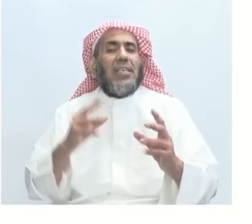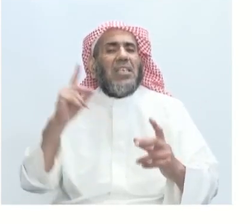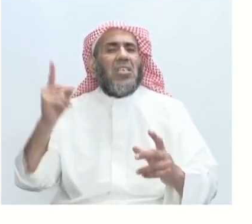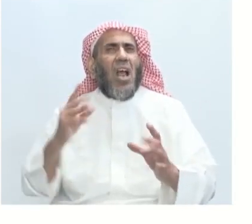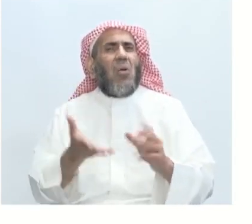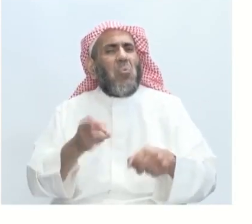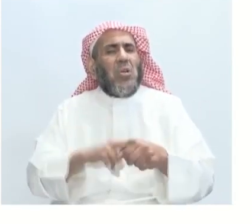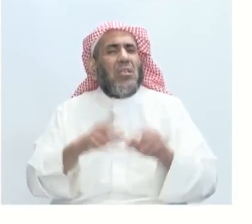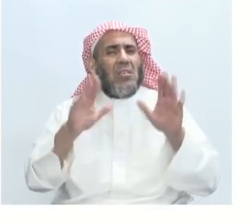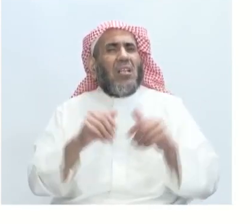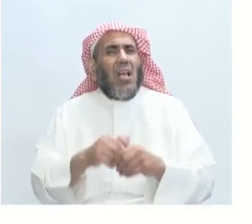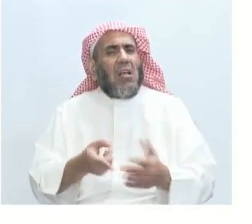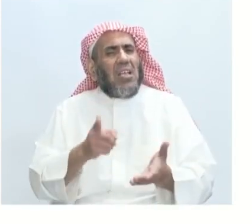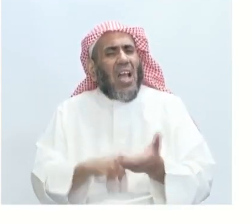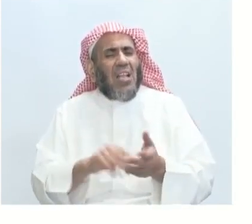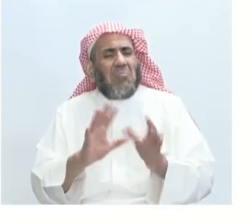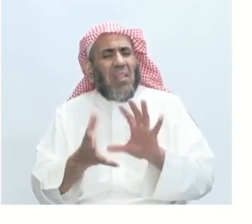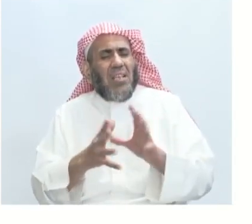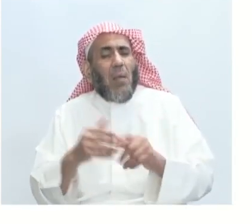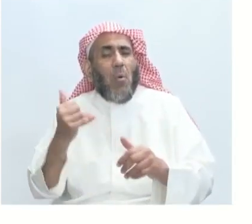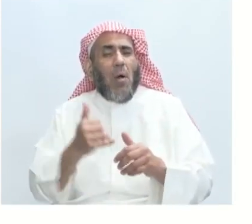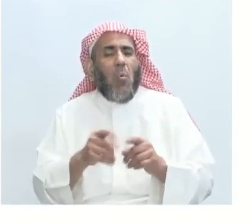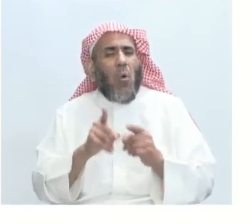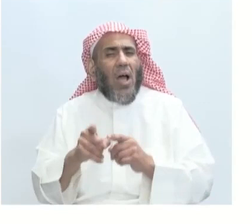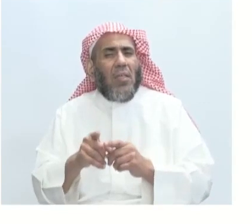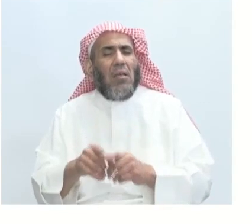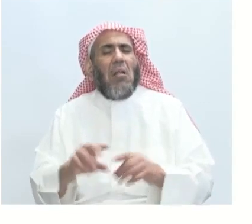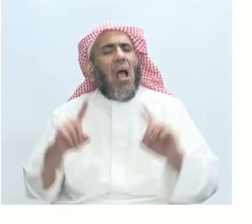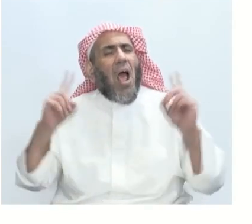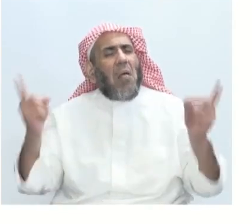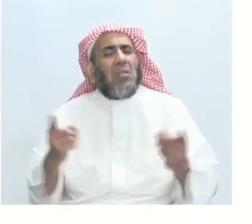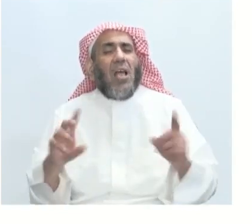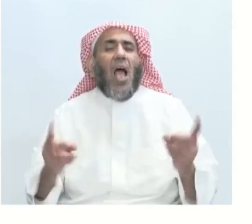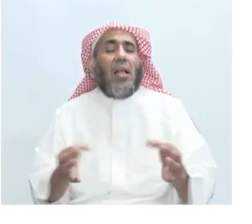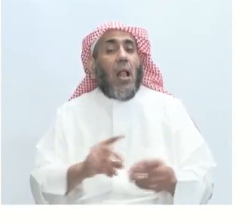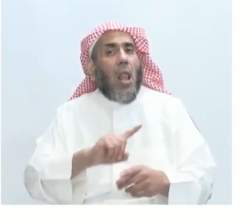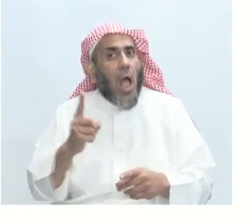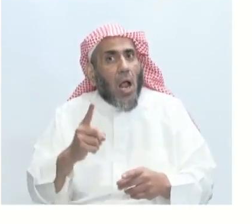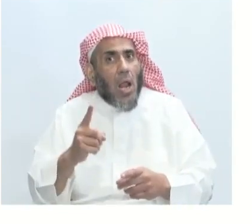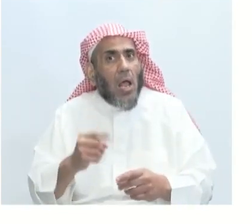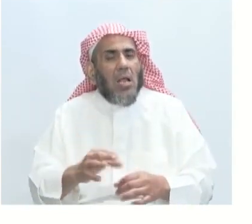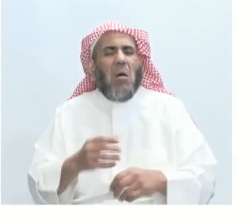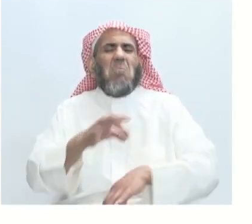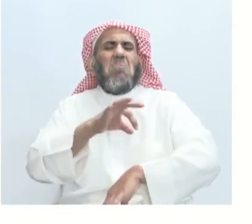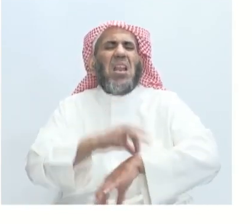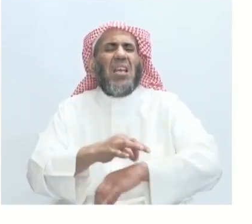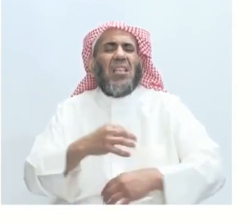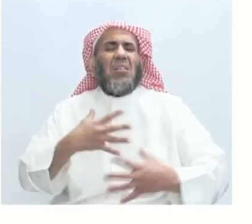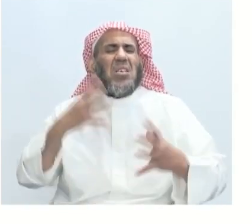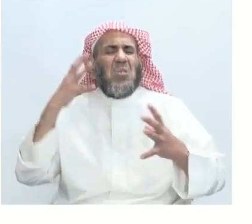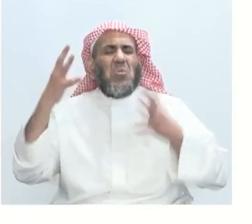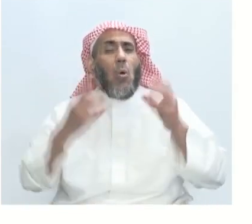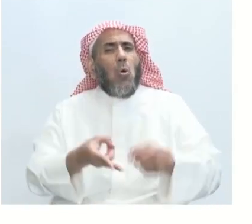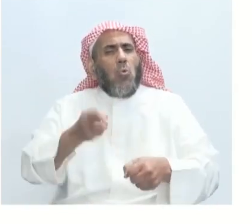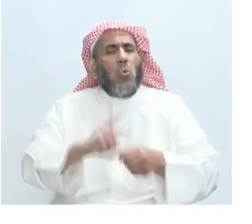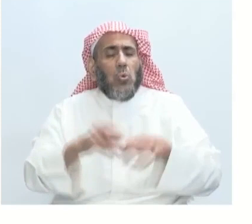صلاتي او ان اتاكد من بعض الاشياء المهمه وهذه لدى غالبيه الناس لكن مريض الوسواس القهري يعيد